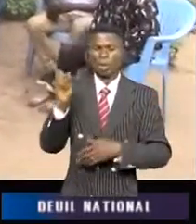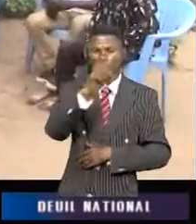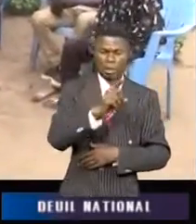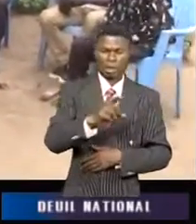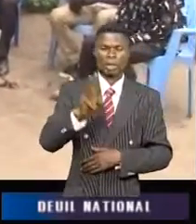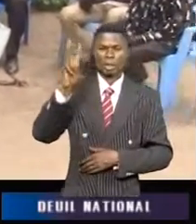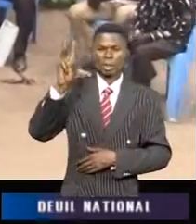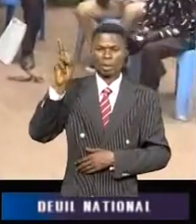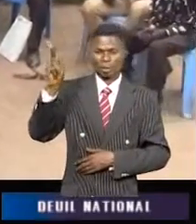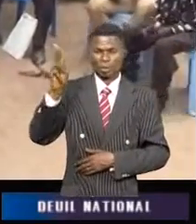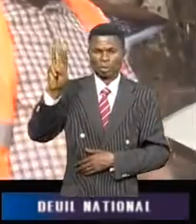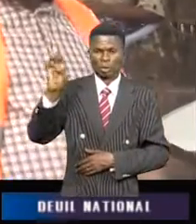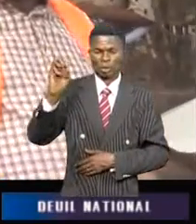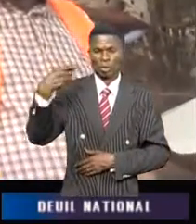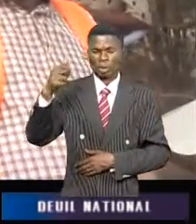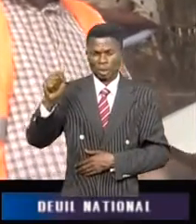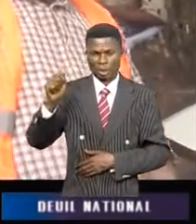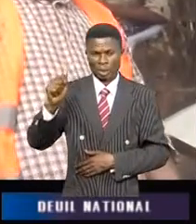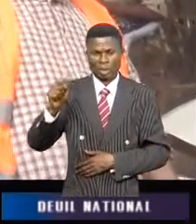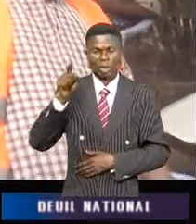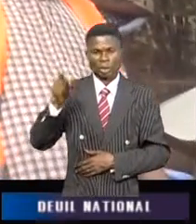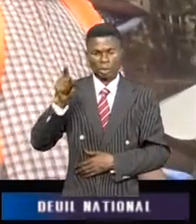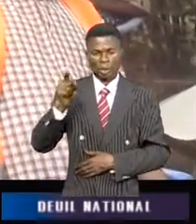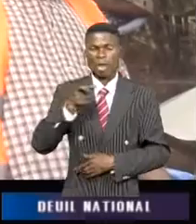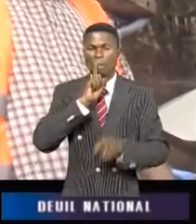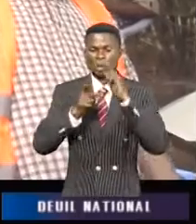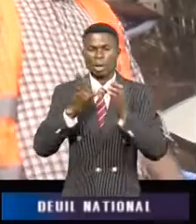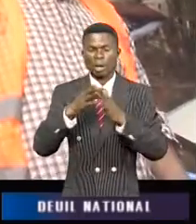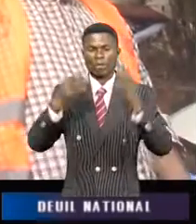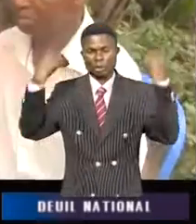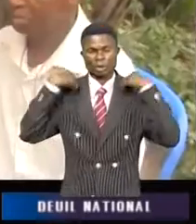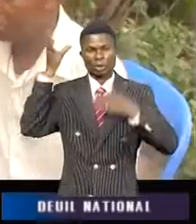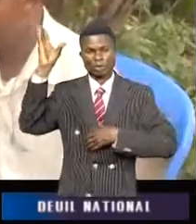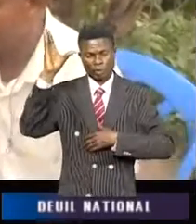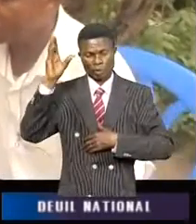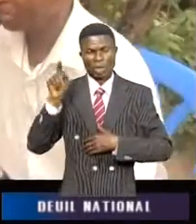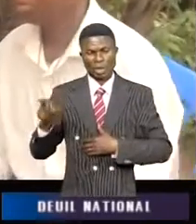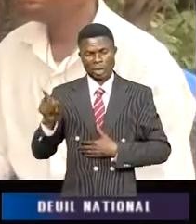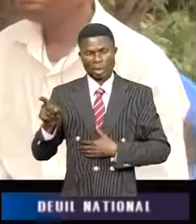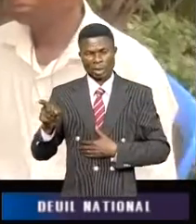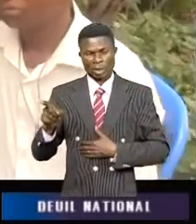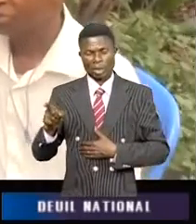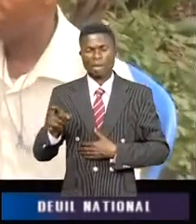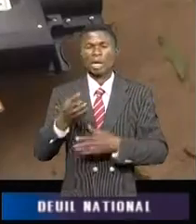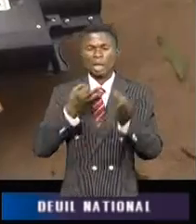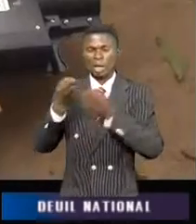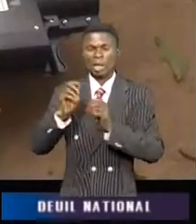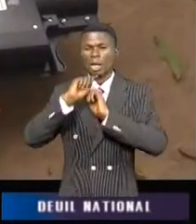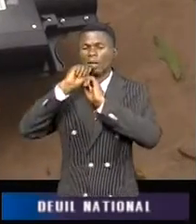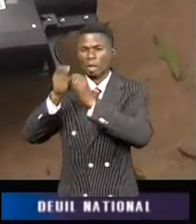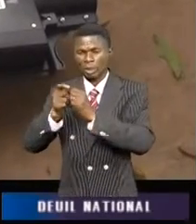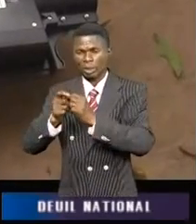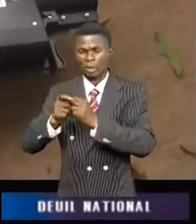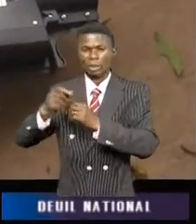Kwenge et à Kakoi, où Gauthier Kamachi a échangé avec le chef coutumier de cette entité et leur a fait un don des lampes